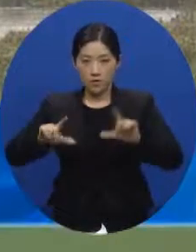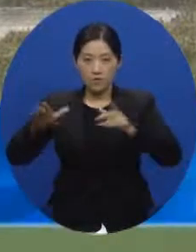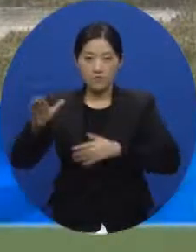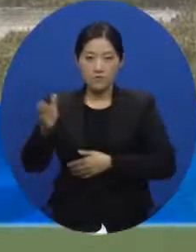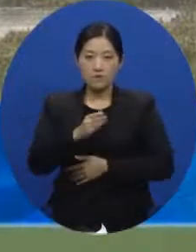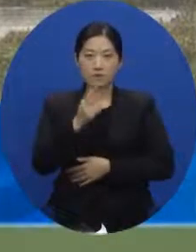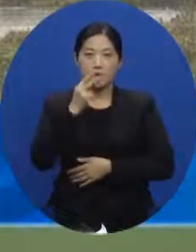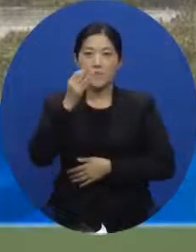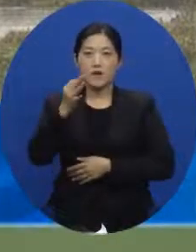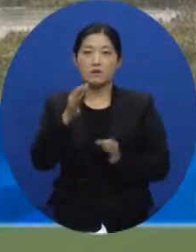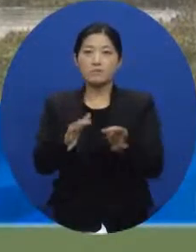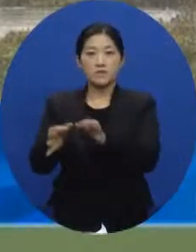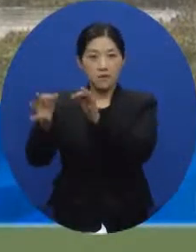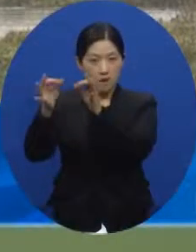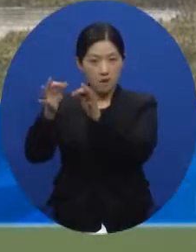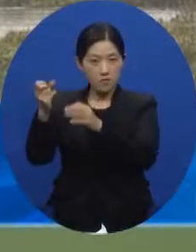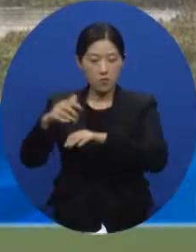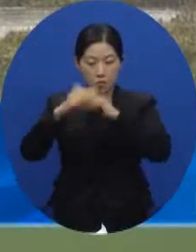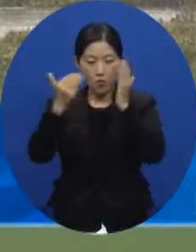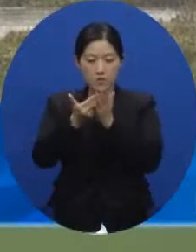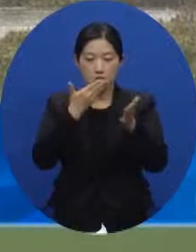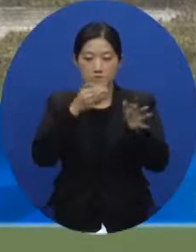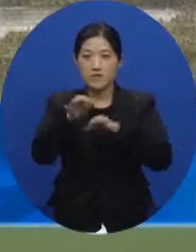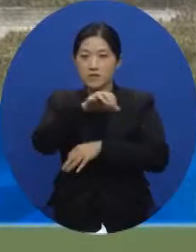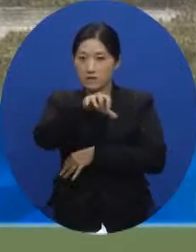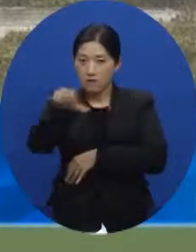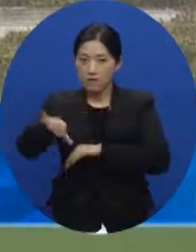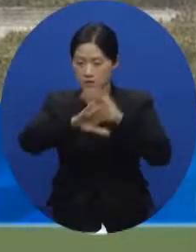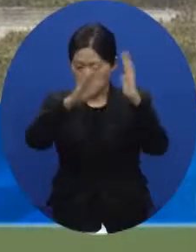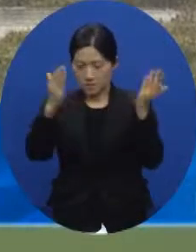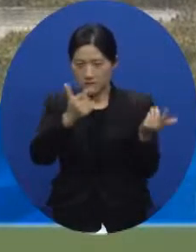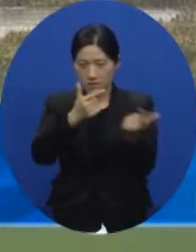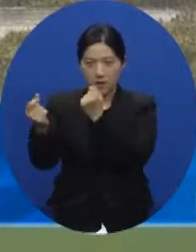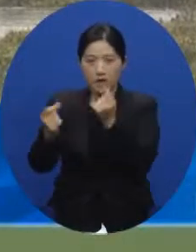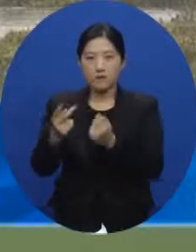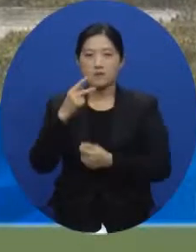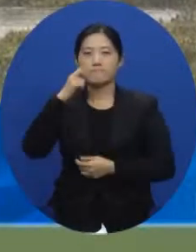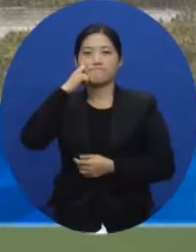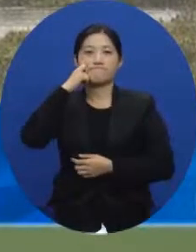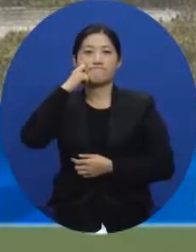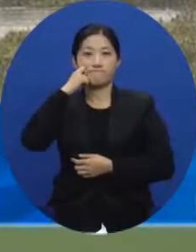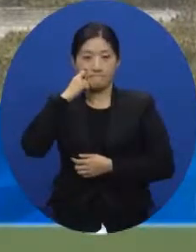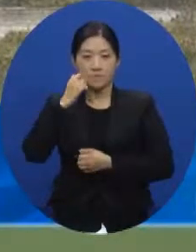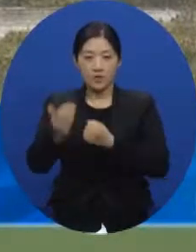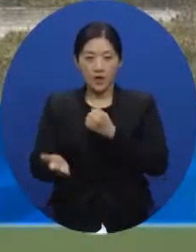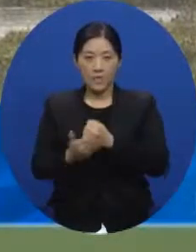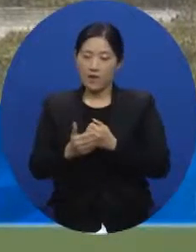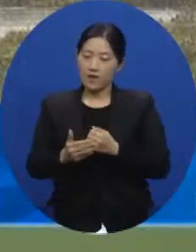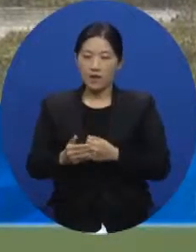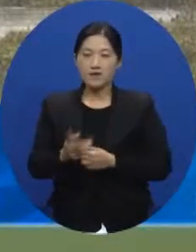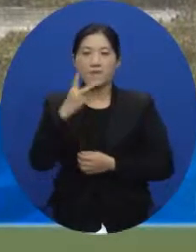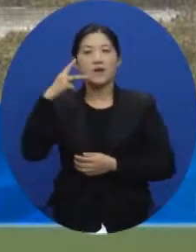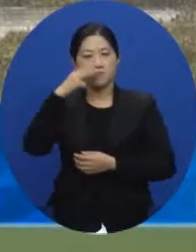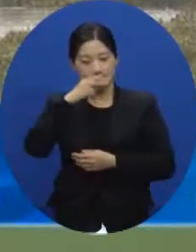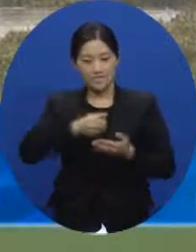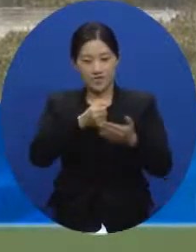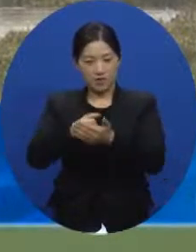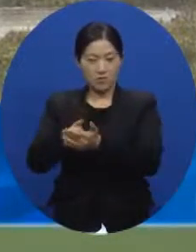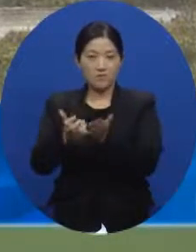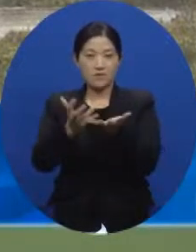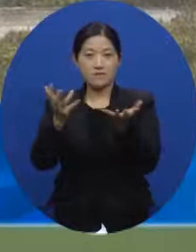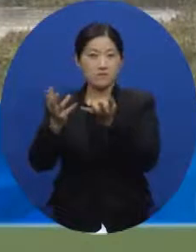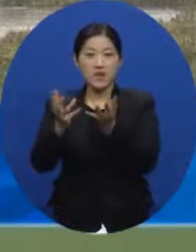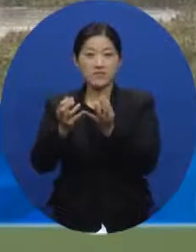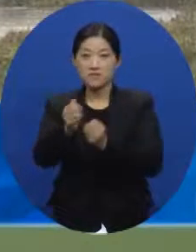올해부터 담뱃값 인상, 모든 음식점의 전면 금연화 정책 등으로 금연 결심하신 분들